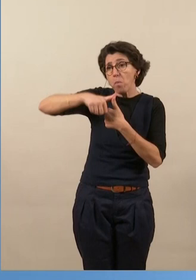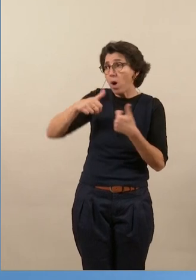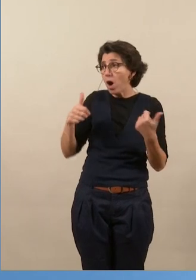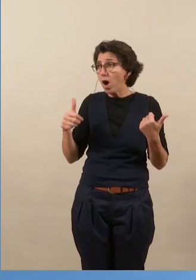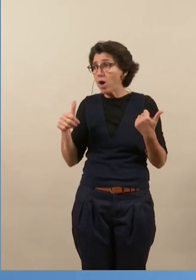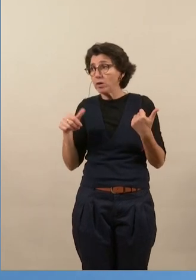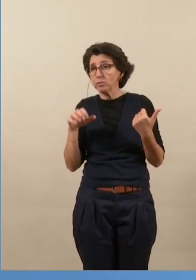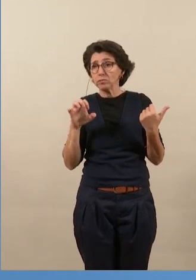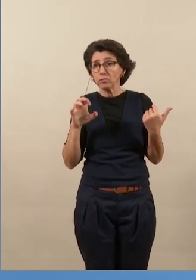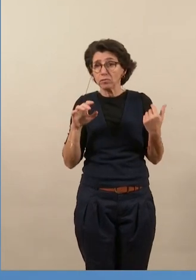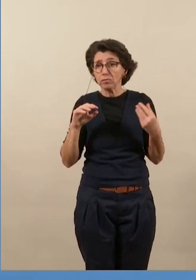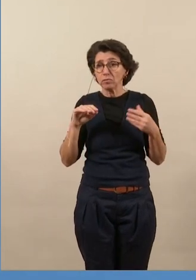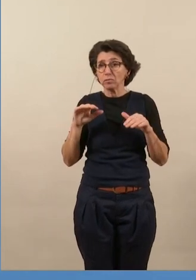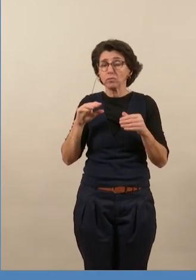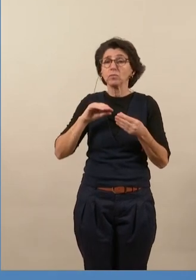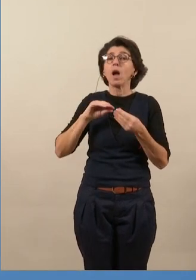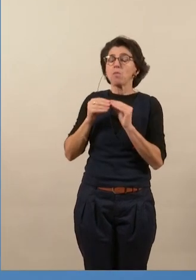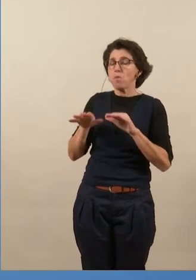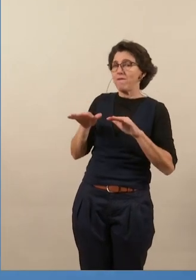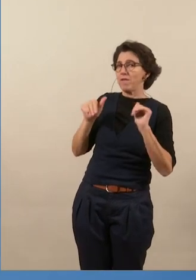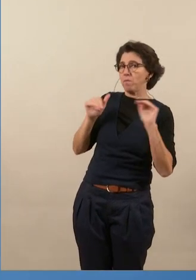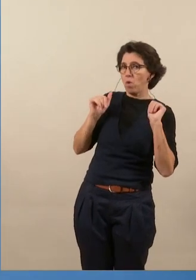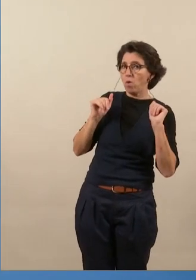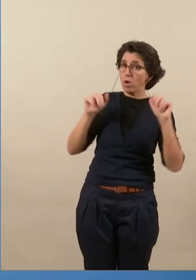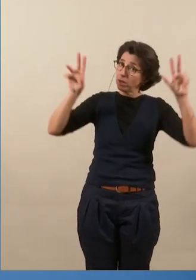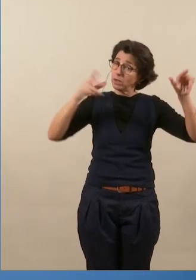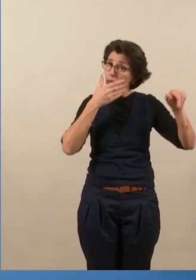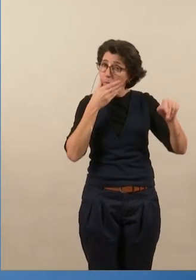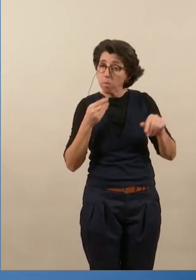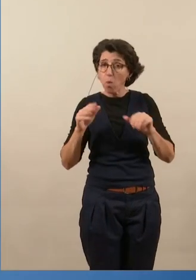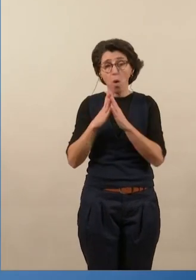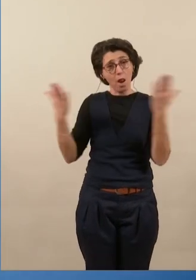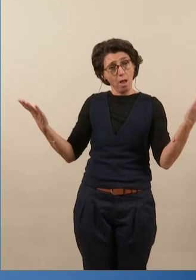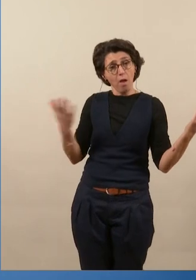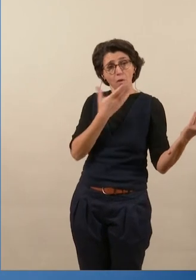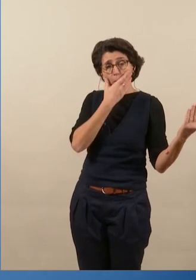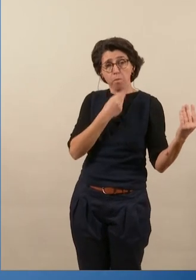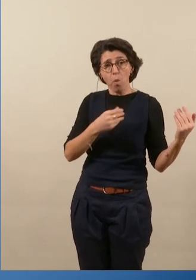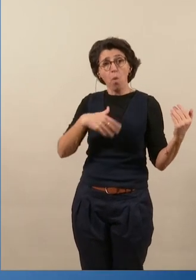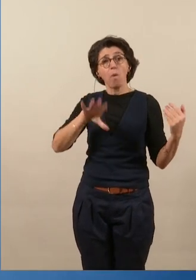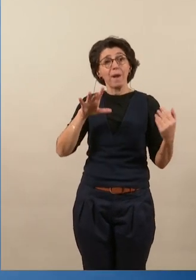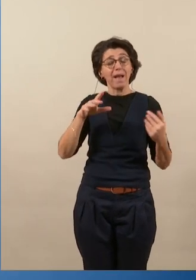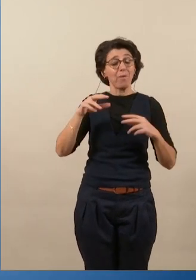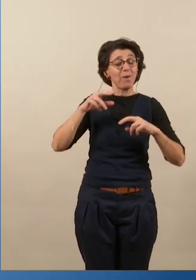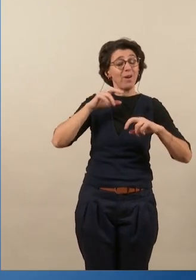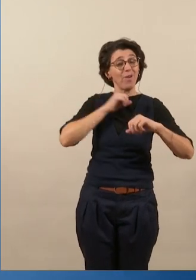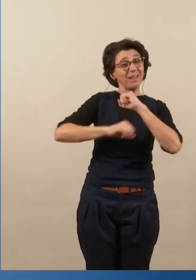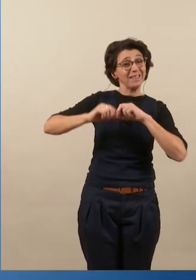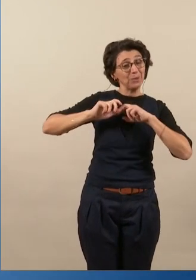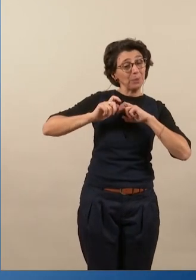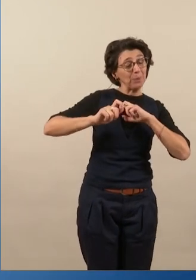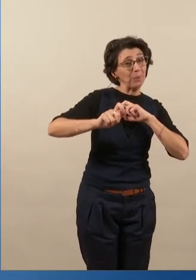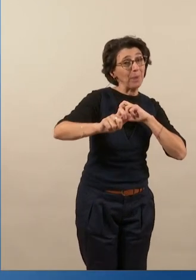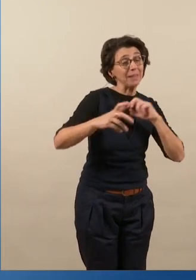science-fiction mais vous aurez donc du mal à faire passer donc ce dispositif pour un progrè un progrès majeur auprès des